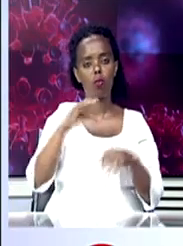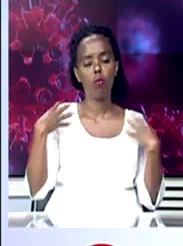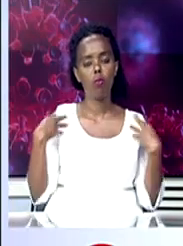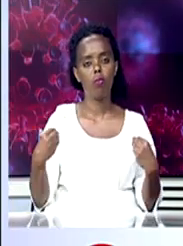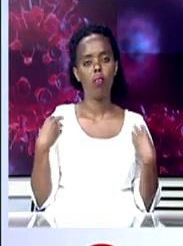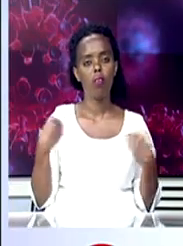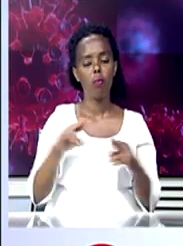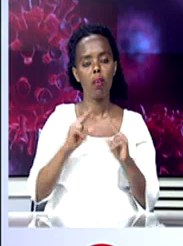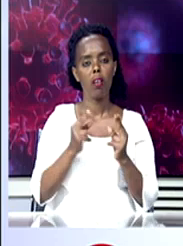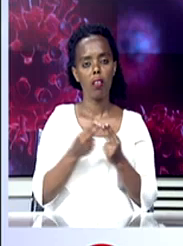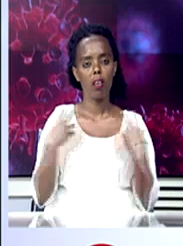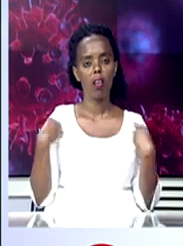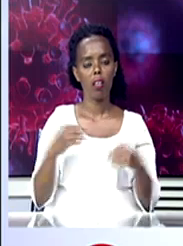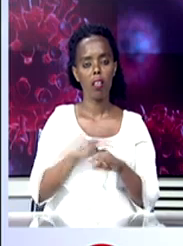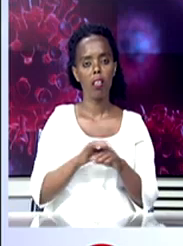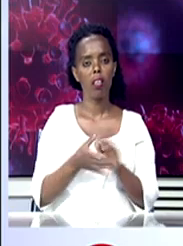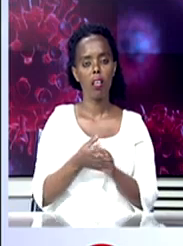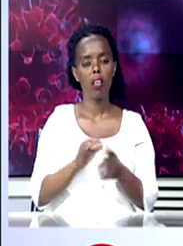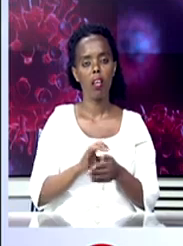maati son dubisin dura arka kenya dikanne